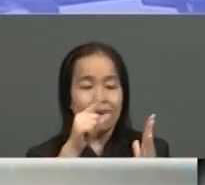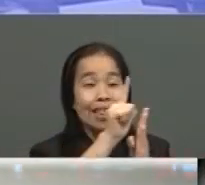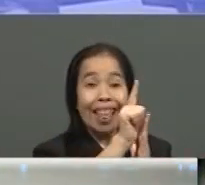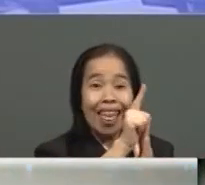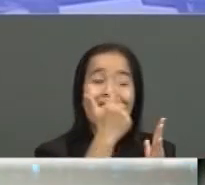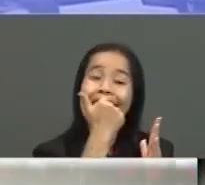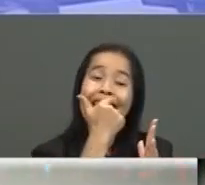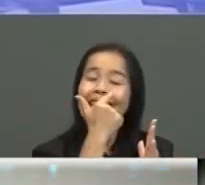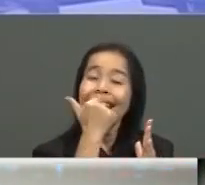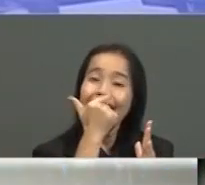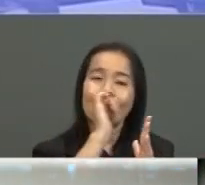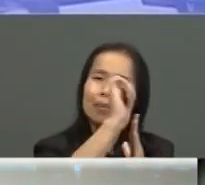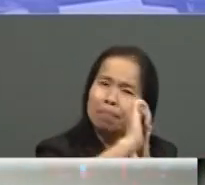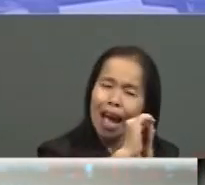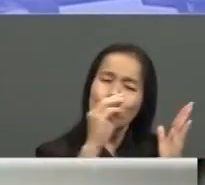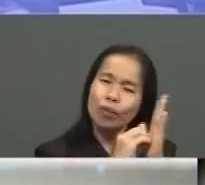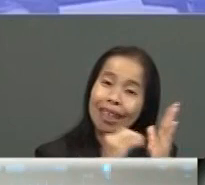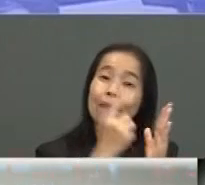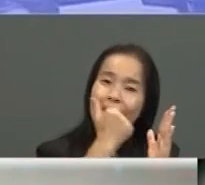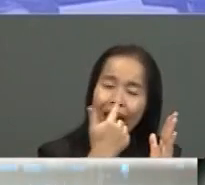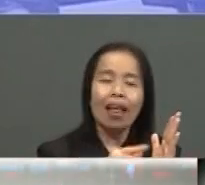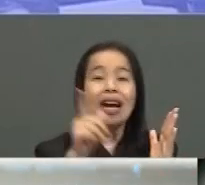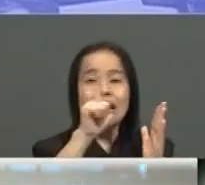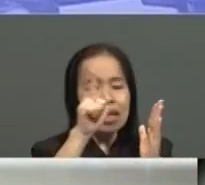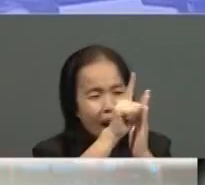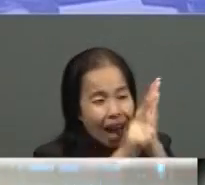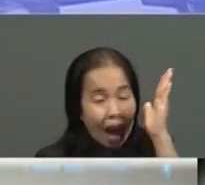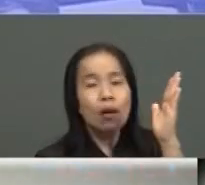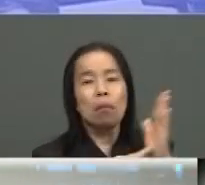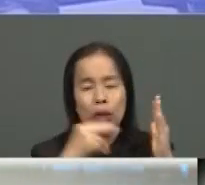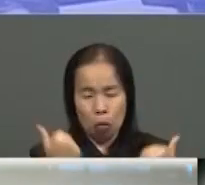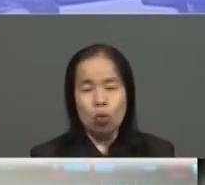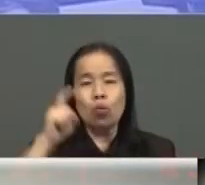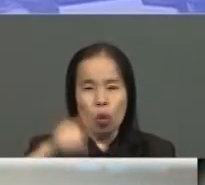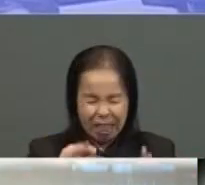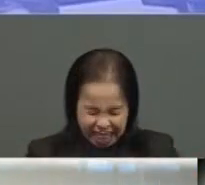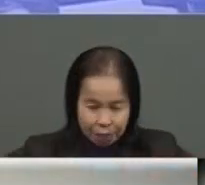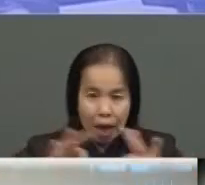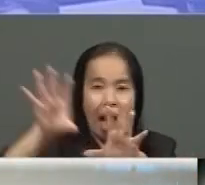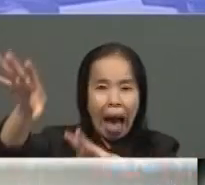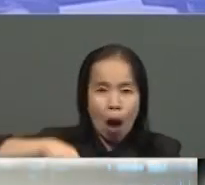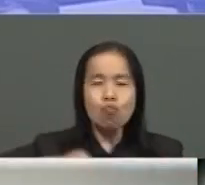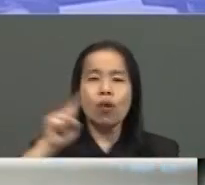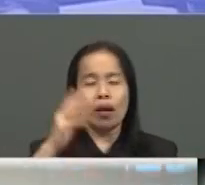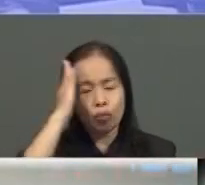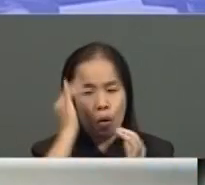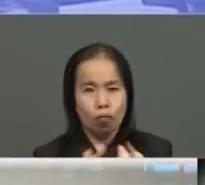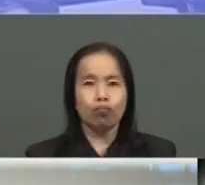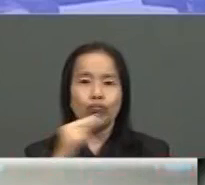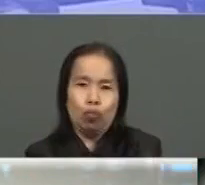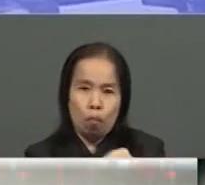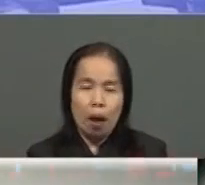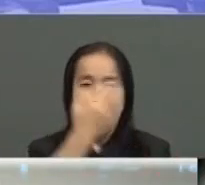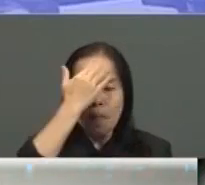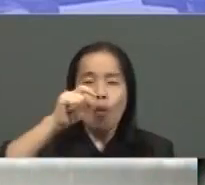ท่านอดทนชนิดหนึ่งซึ่งเป็นเรื่องที่เราจะต้องพยายามกันอย่างเต็มที่นะครับเนื่องจากเป็นเรื่องของเป็นโรคระบาดที่เกิดขึ้นอย่างที่บอกกันเบ่ง